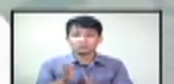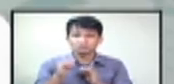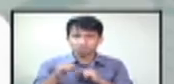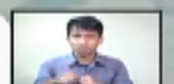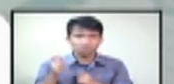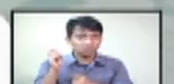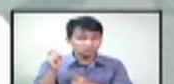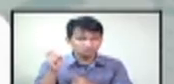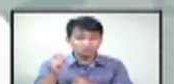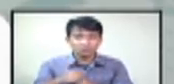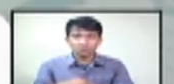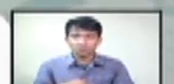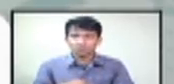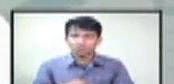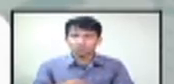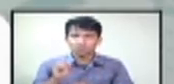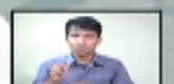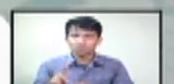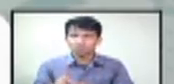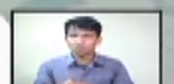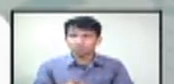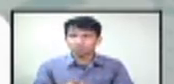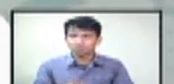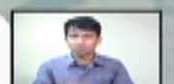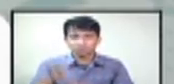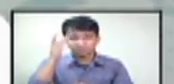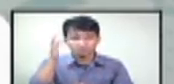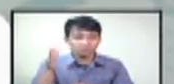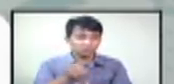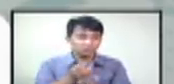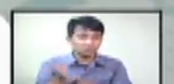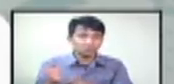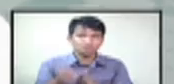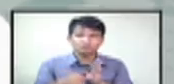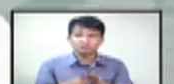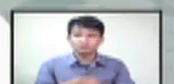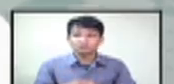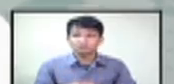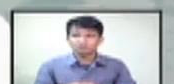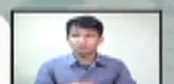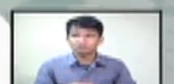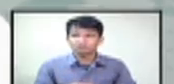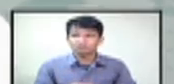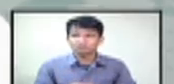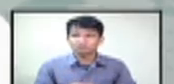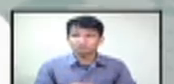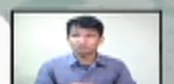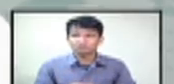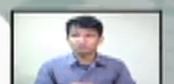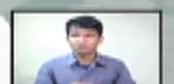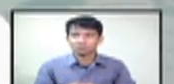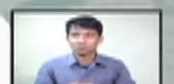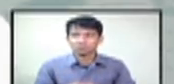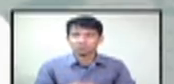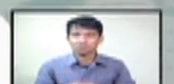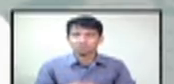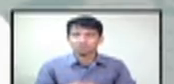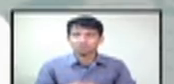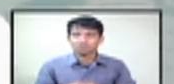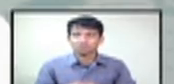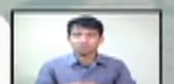mas madali tayo. Ba, no? Sir, kayo po ang pinakamagaling na strategist. Kung kaya lang, narinig na tayo, nasa on-air nga pala